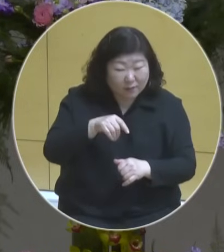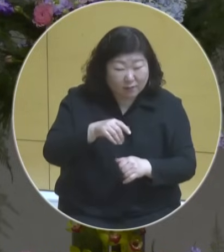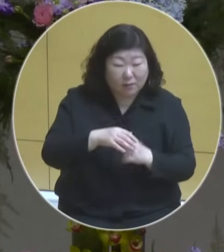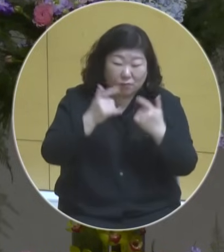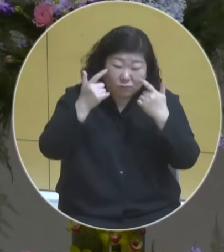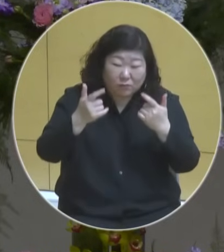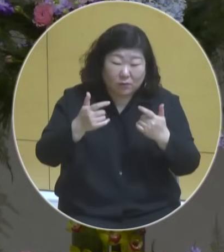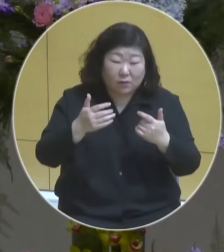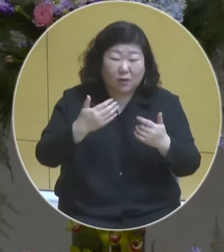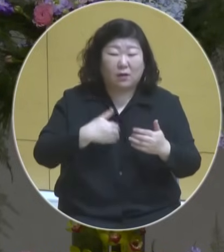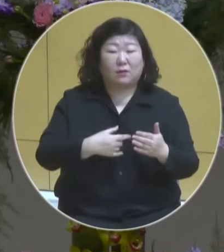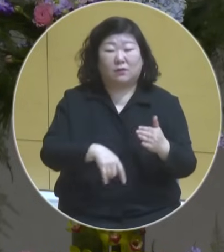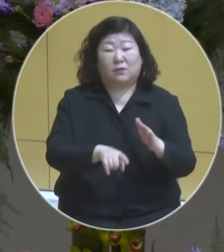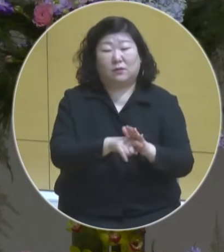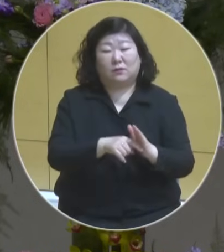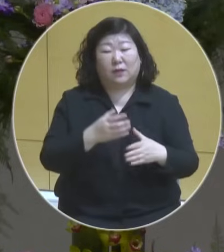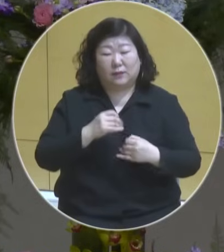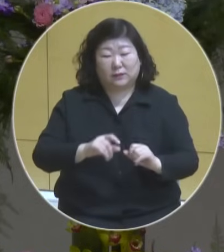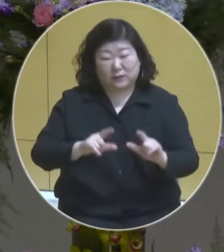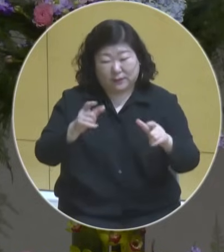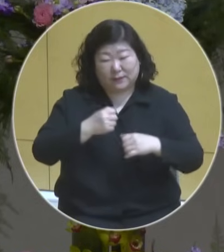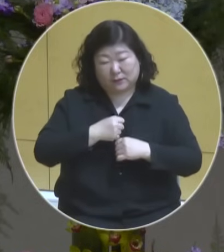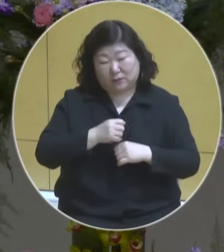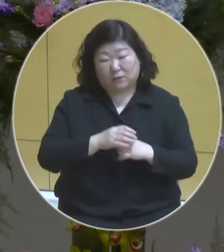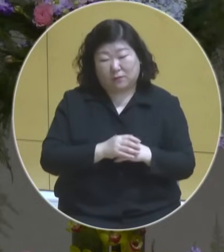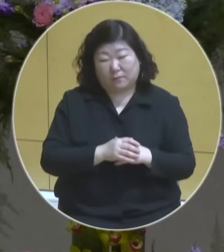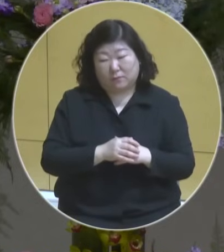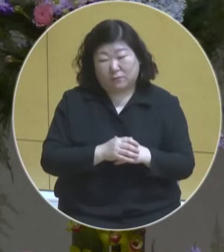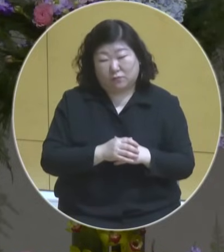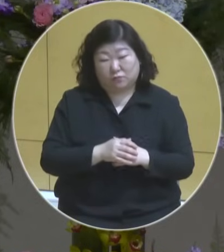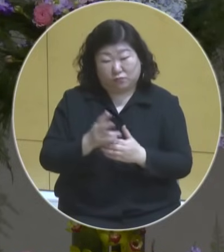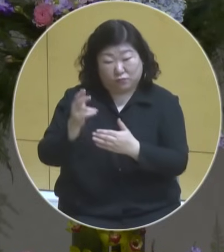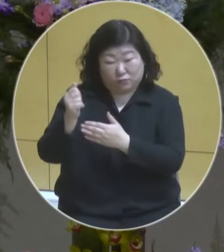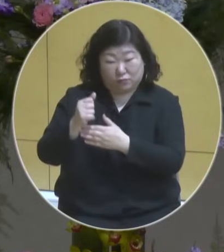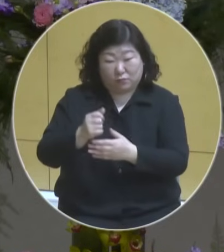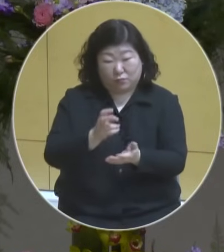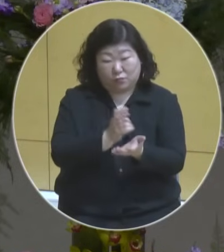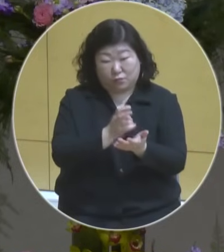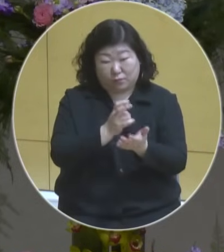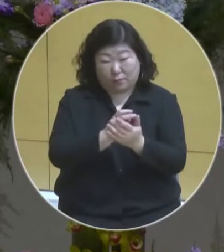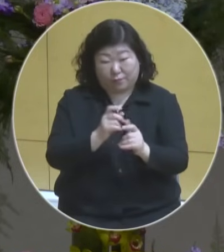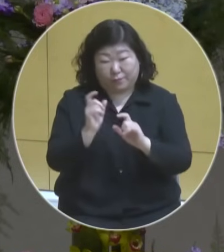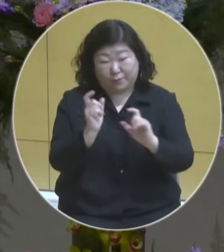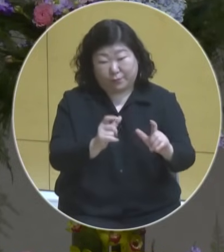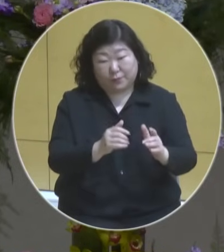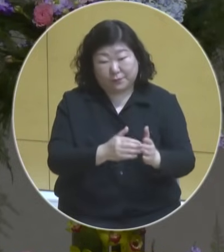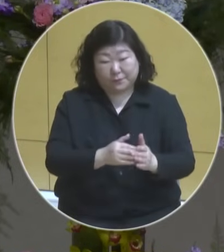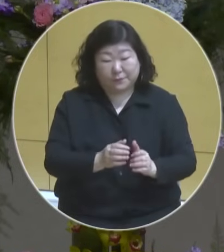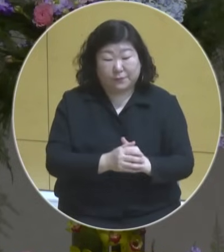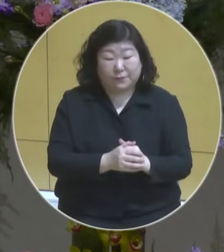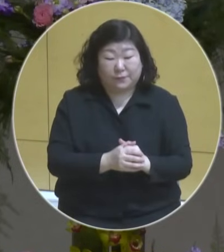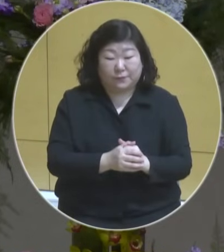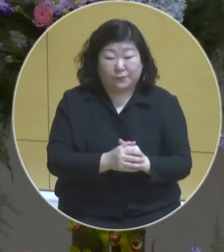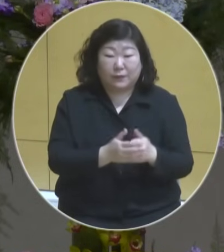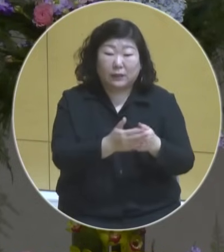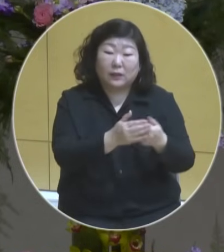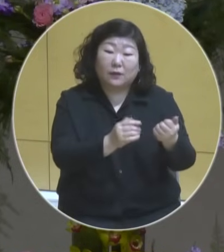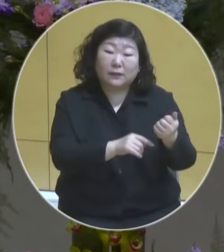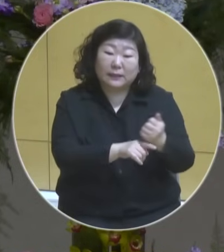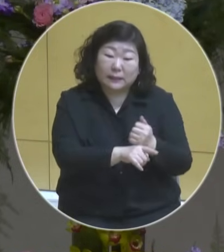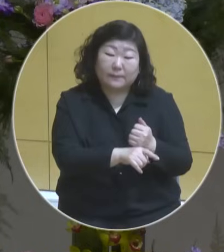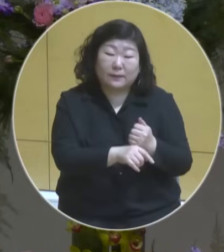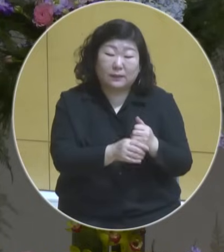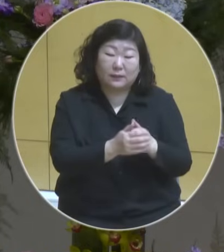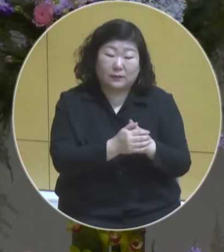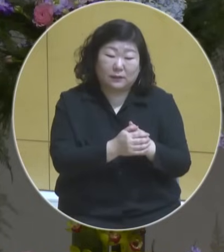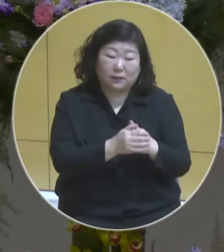위해서 안식일을 지키라고 주님께서 율법으로 명령하신 것입니다 그러는 의미에서 안식일은 모든 율법과